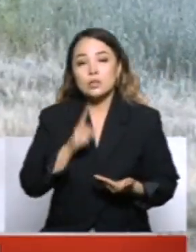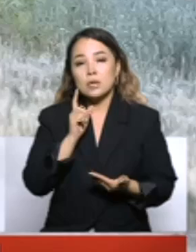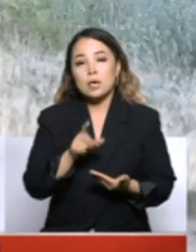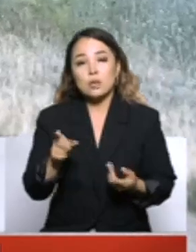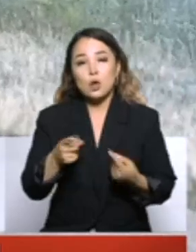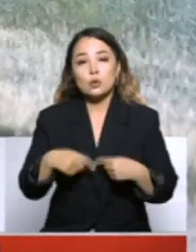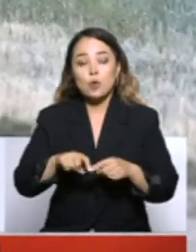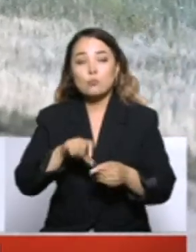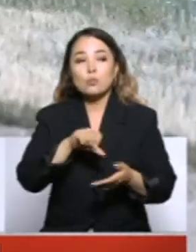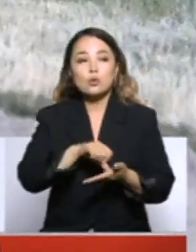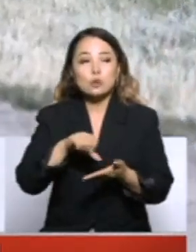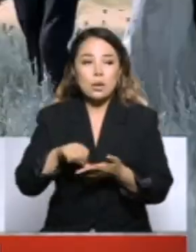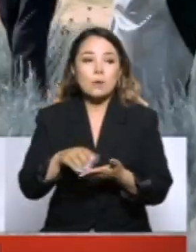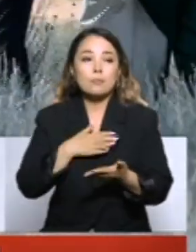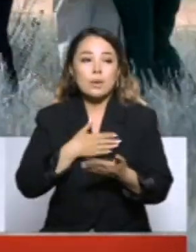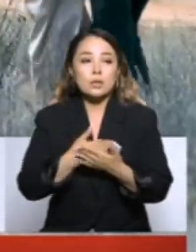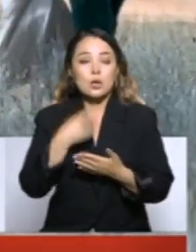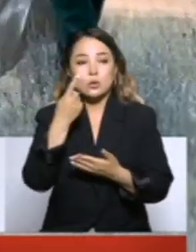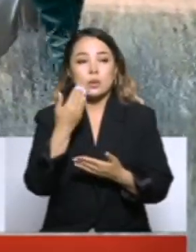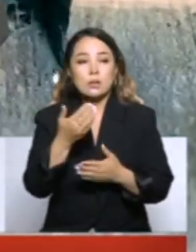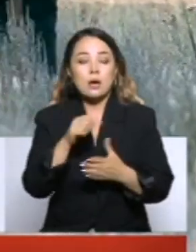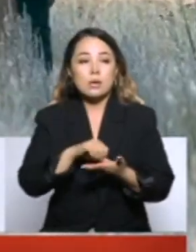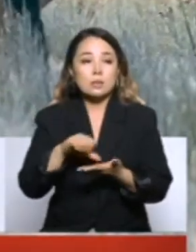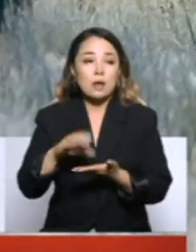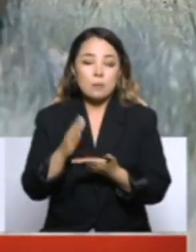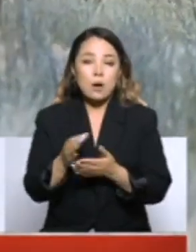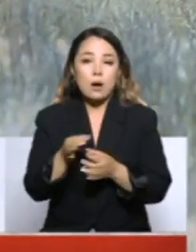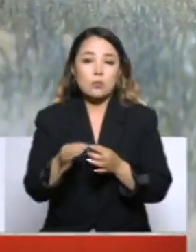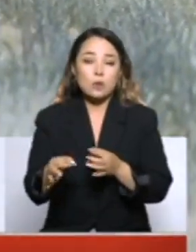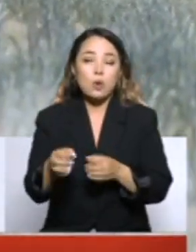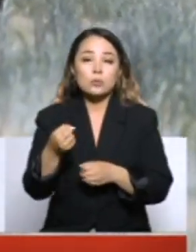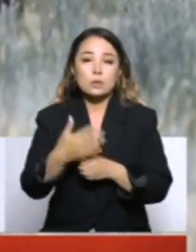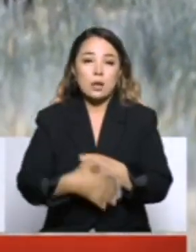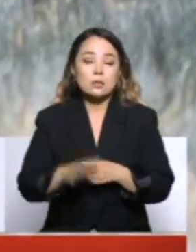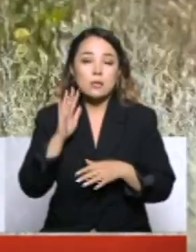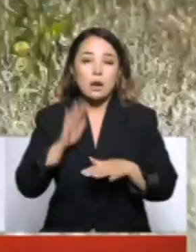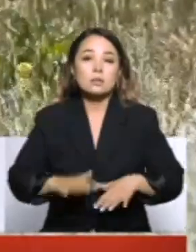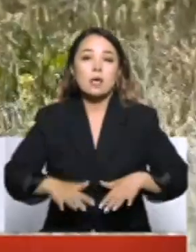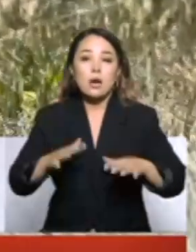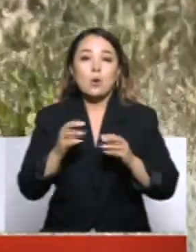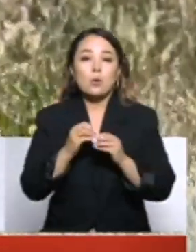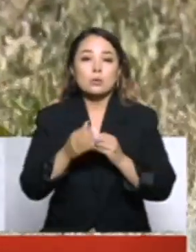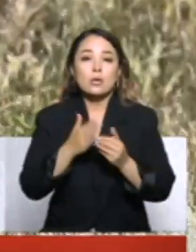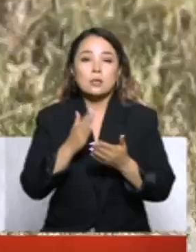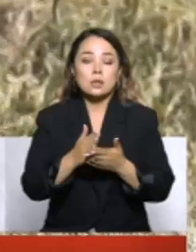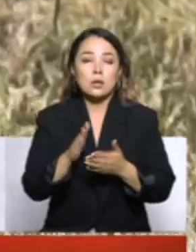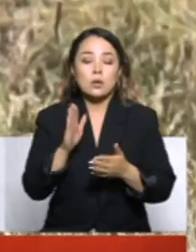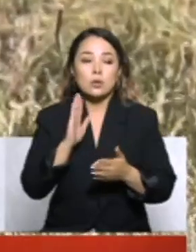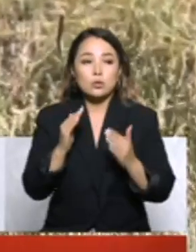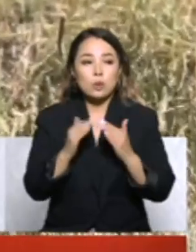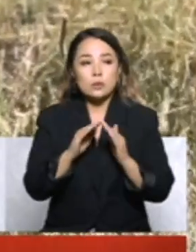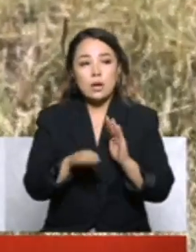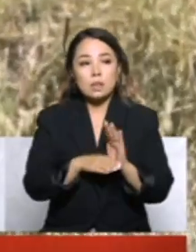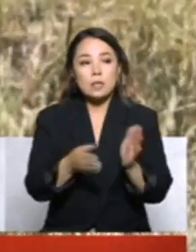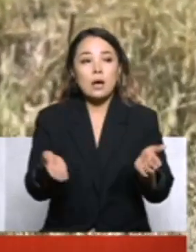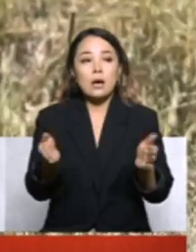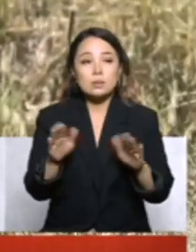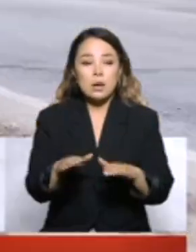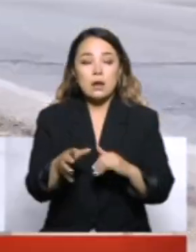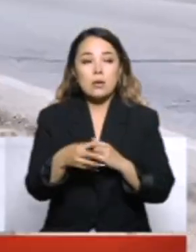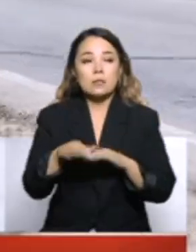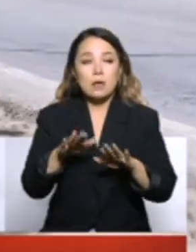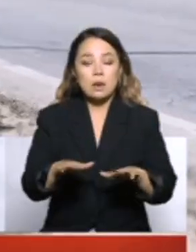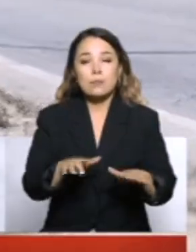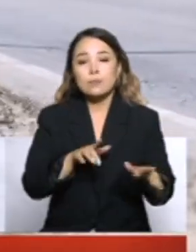жастар ұйымдарының мүшелері белсенді түрде қатысуда. Аудан орталығында тасқын кезінде ондаған үй су ортасында қалған еді. Бұл